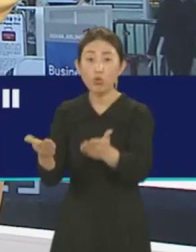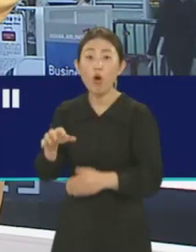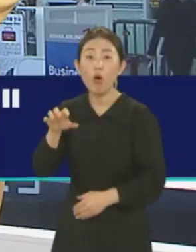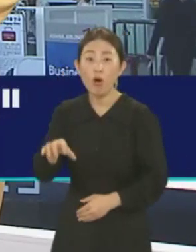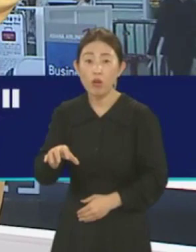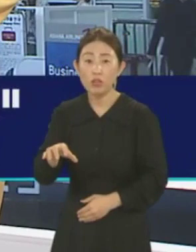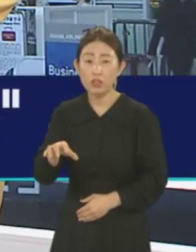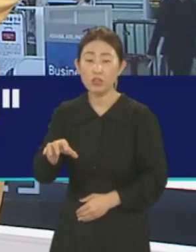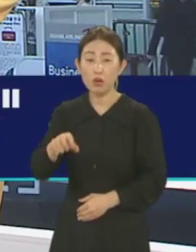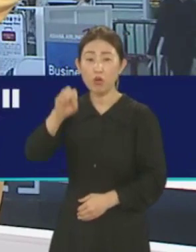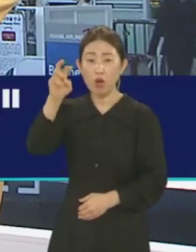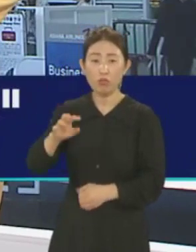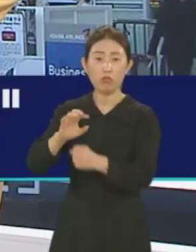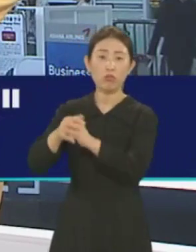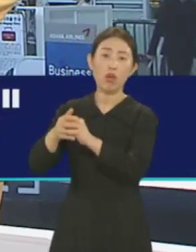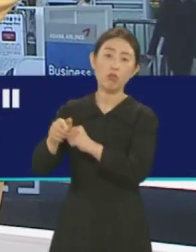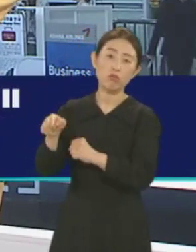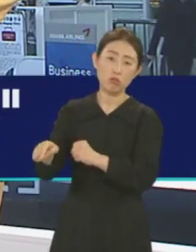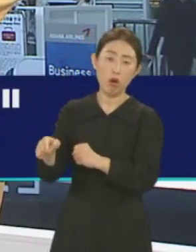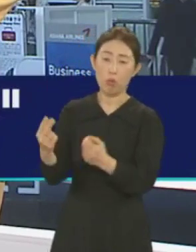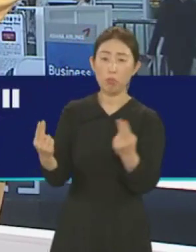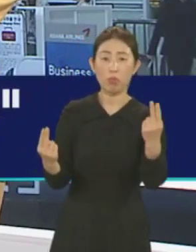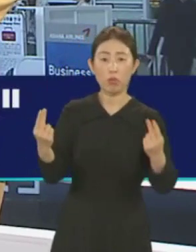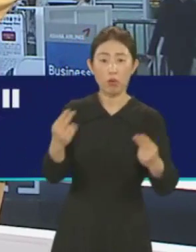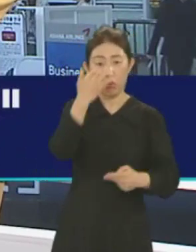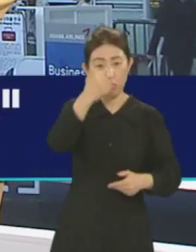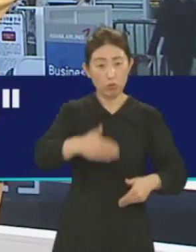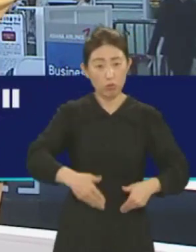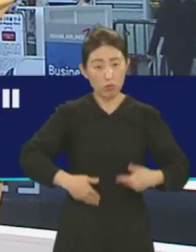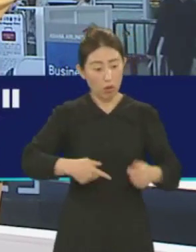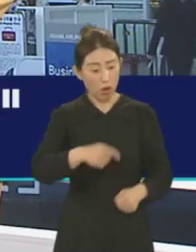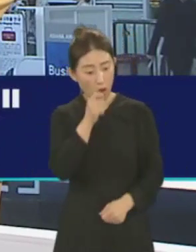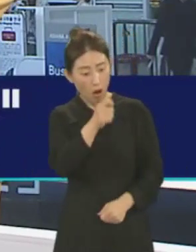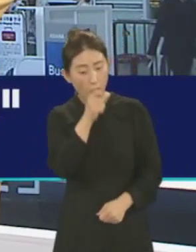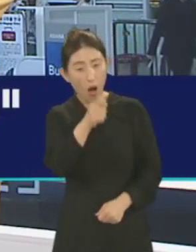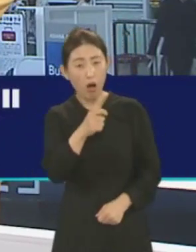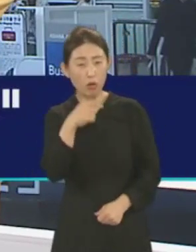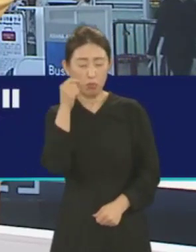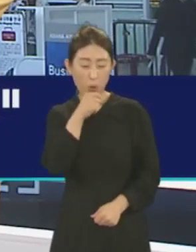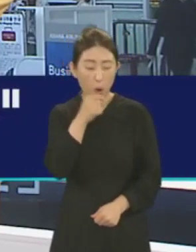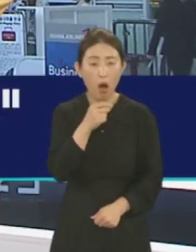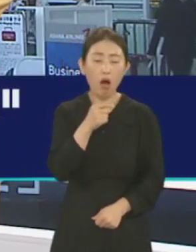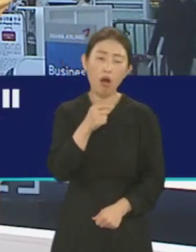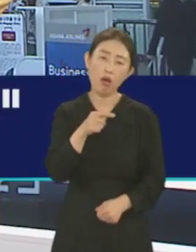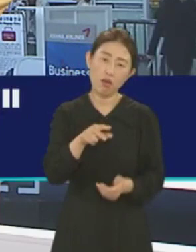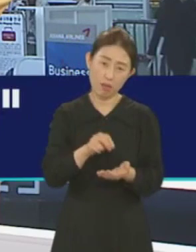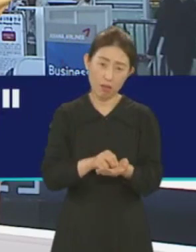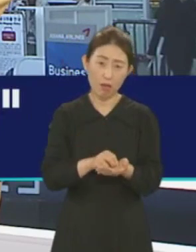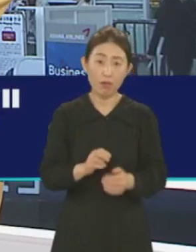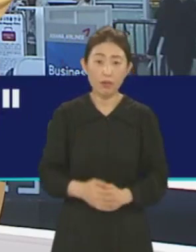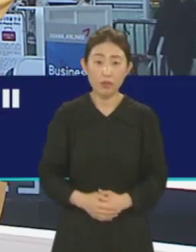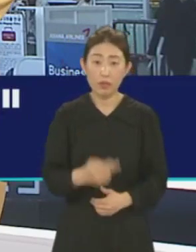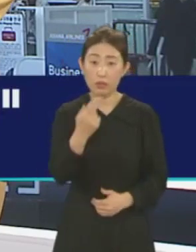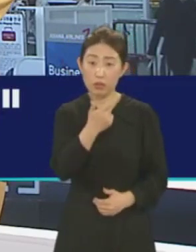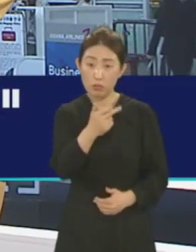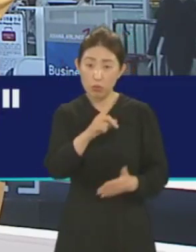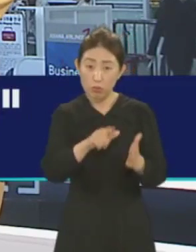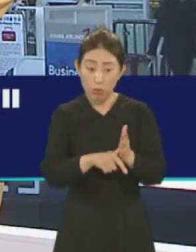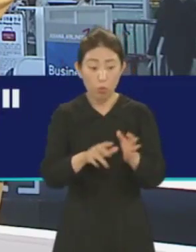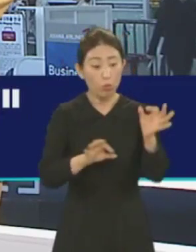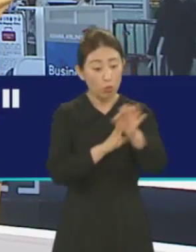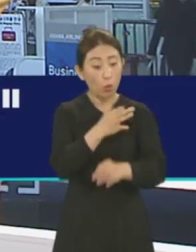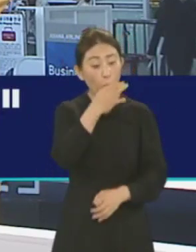면제까지 추진하고 있는 영호남 신공항들과 비교해 충남이 너무 홀대받는다는 지적이 쏟아지고 있습니다